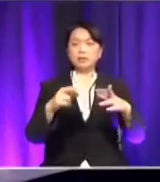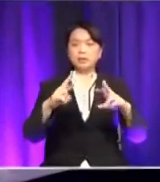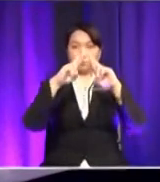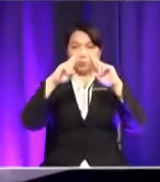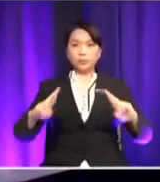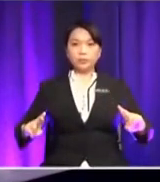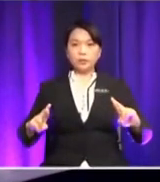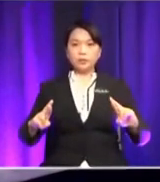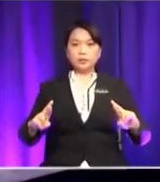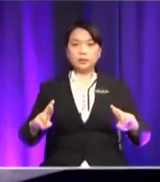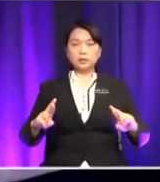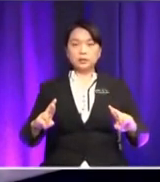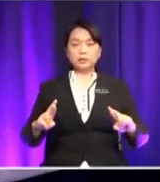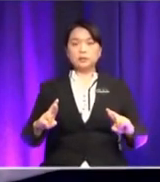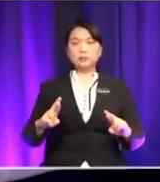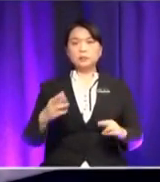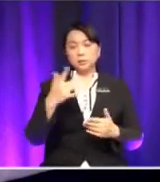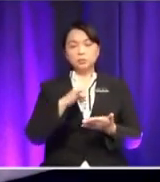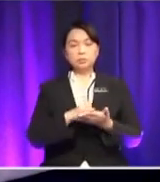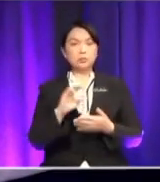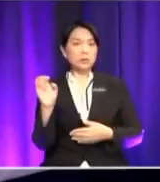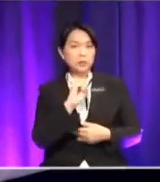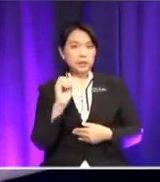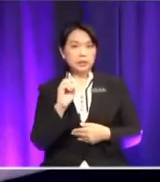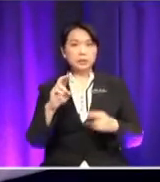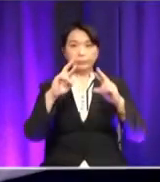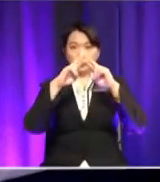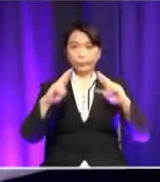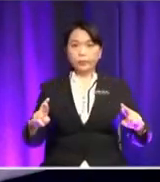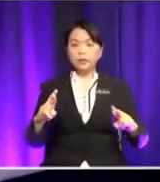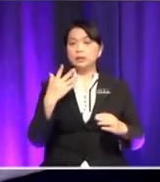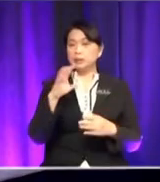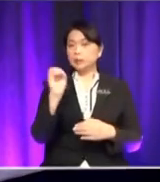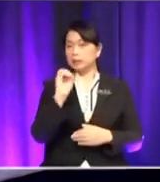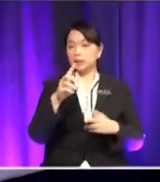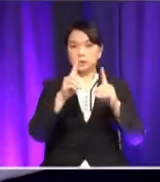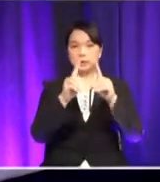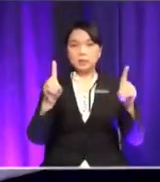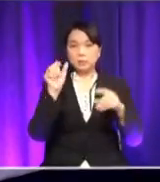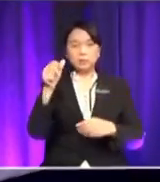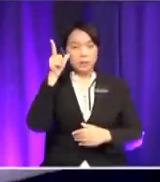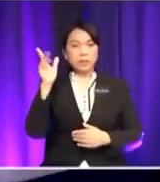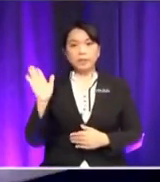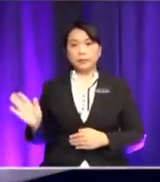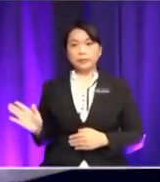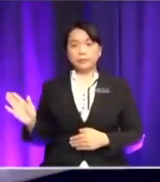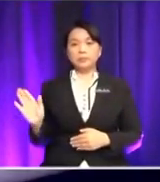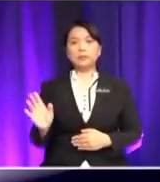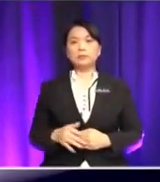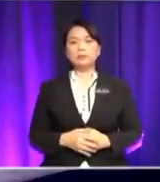sama kita-kita ada bumbu muda dinding rapat sampai ke Bumbung ini seini kita Panggil